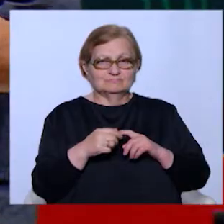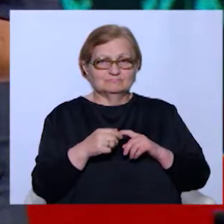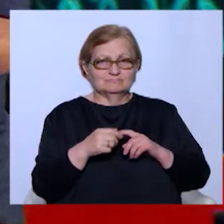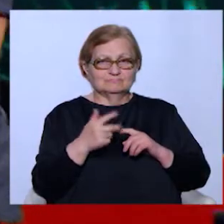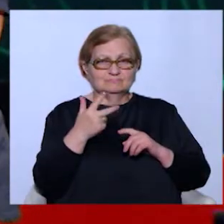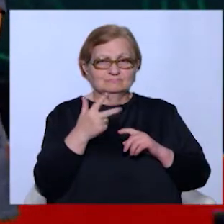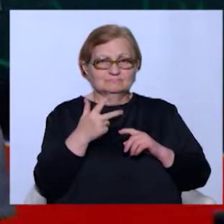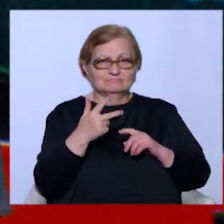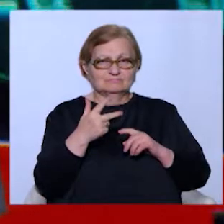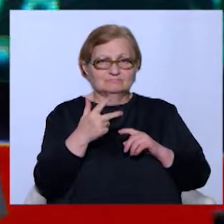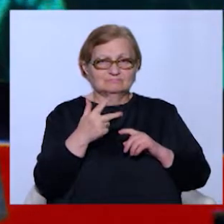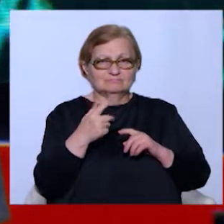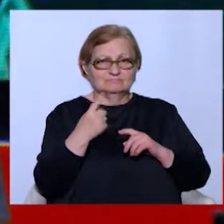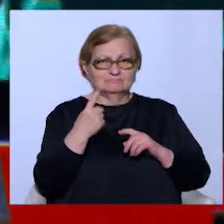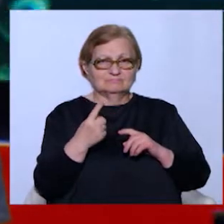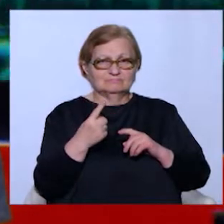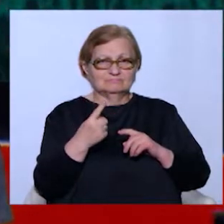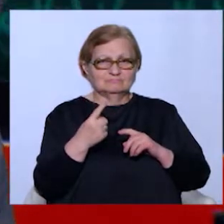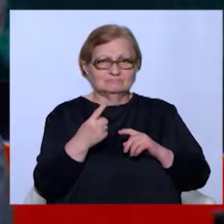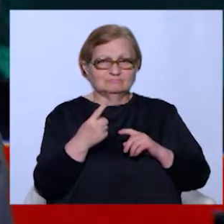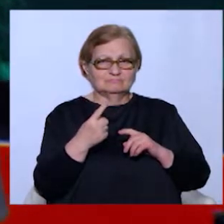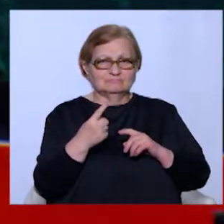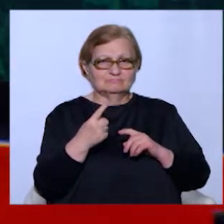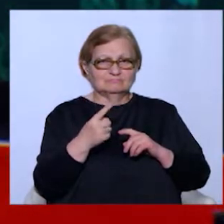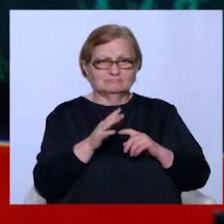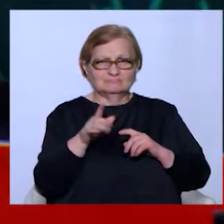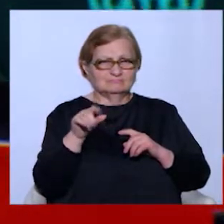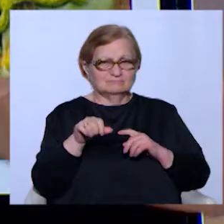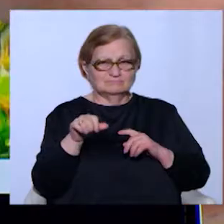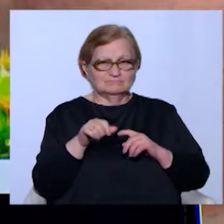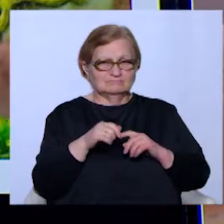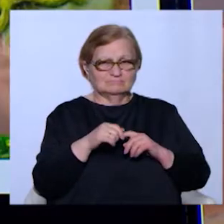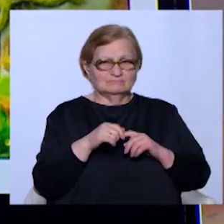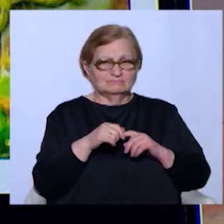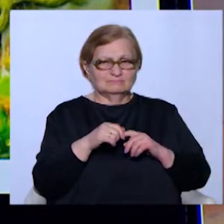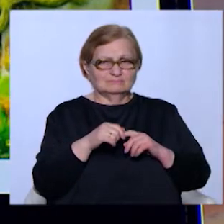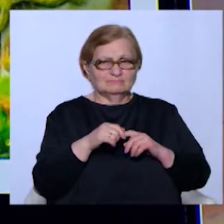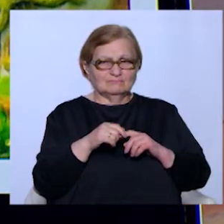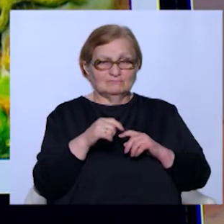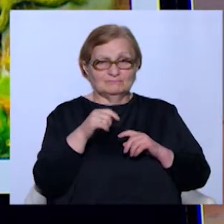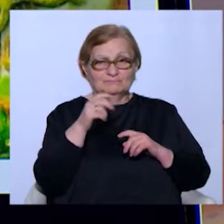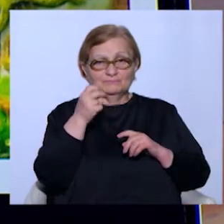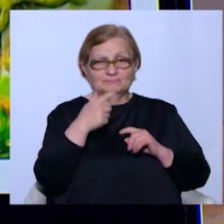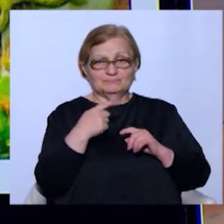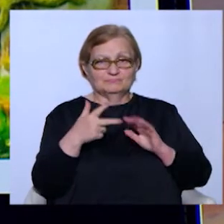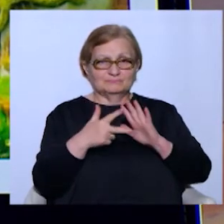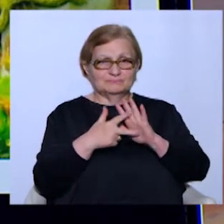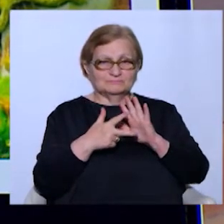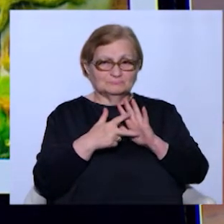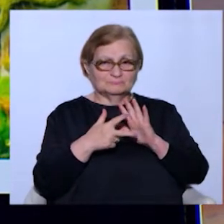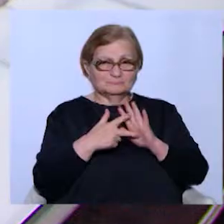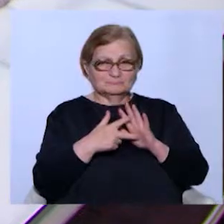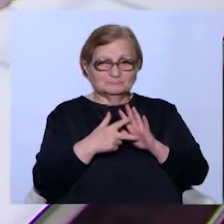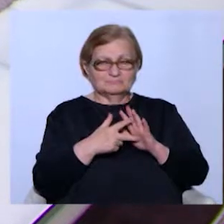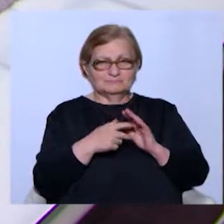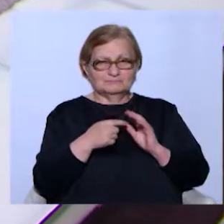დავაკლოთ 3. მერე დავაკლოთ 1, 9, არ ვარგა. მაშინ ქვემოთ 13-ს გამოვაკლოთ 8. 13-ს